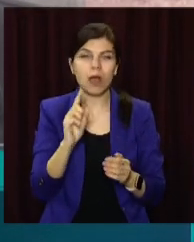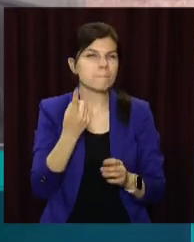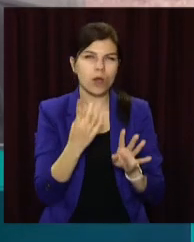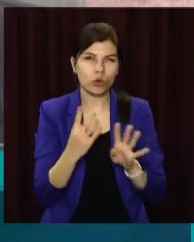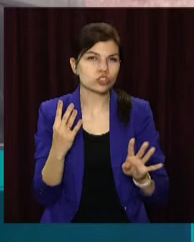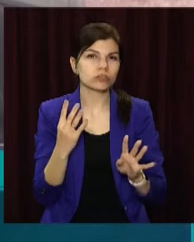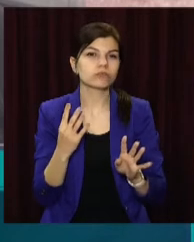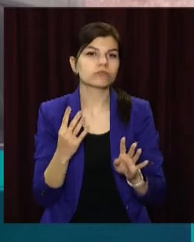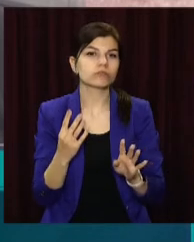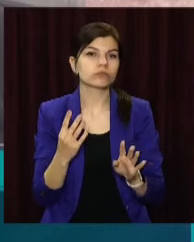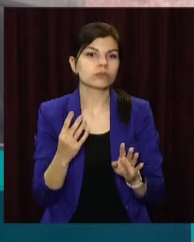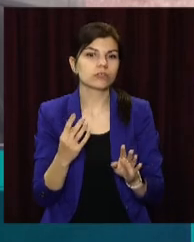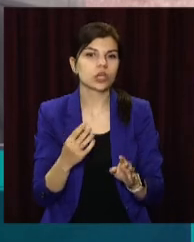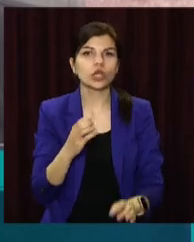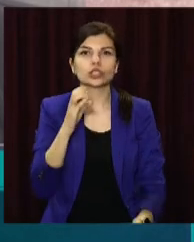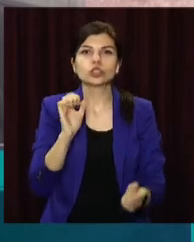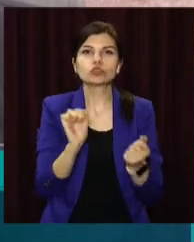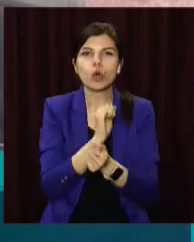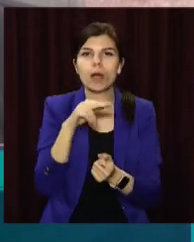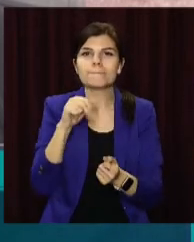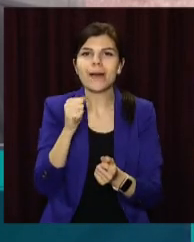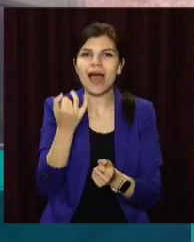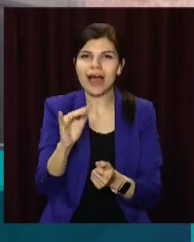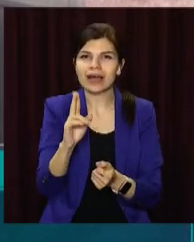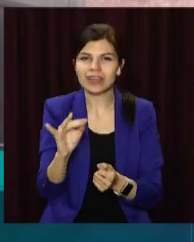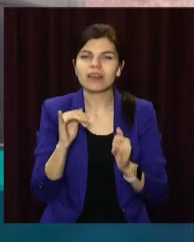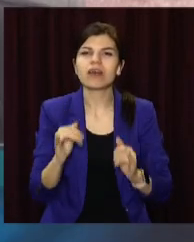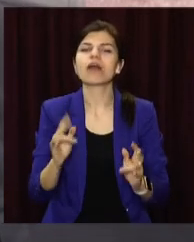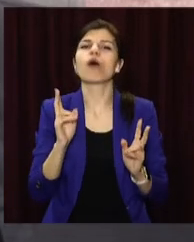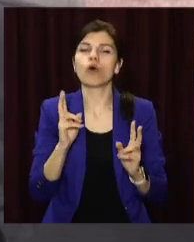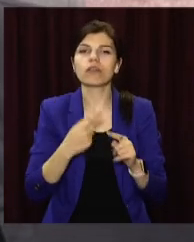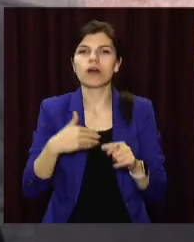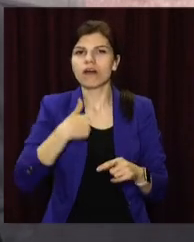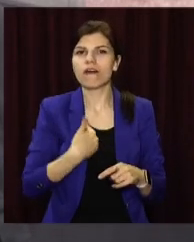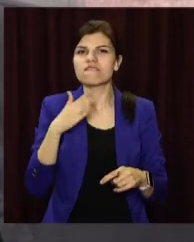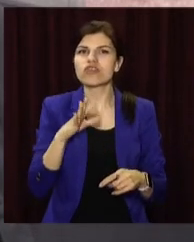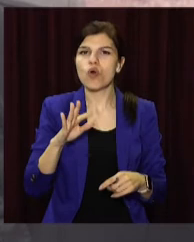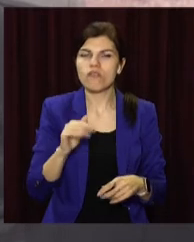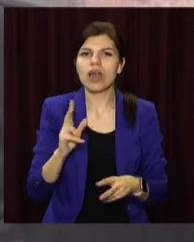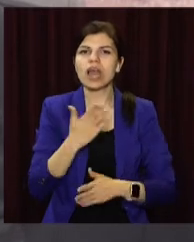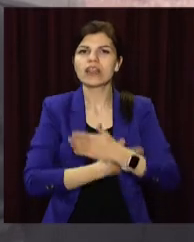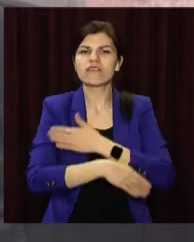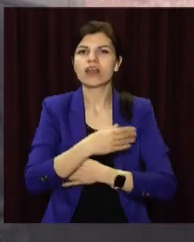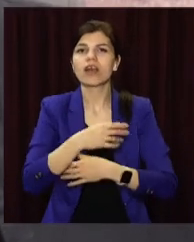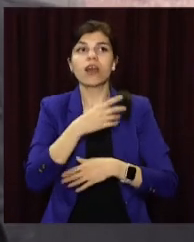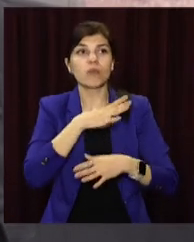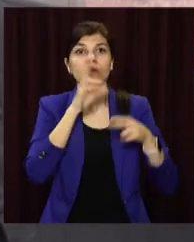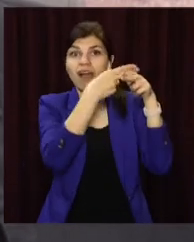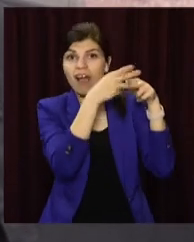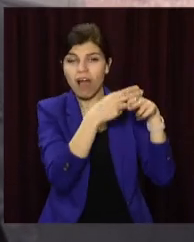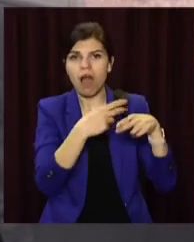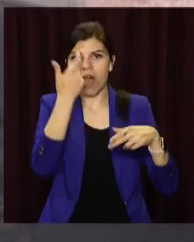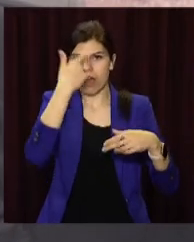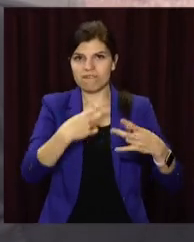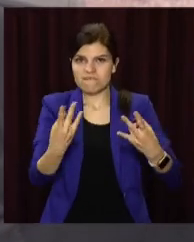очередь, сухпайки, как мы говорим, для вдов, для инвалидов, ликвидаторов.